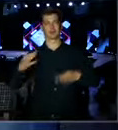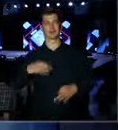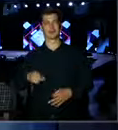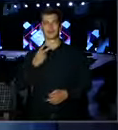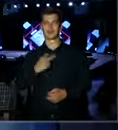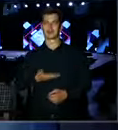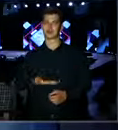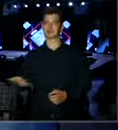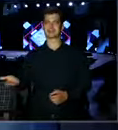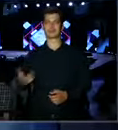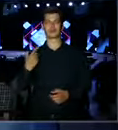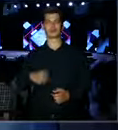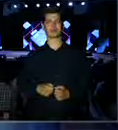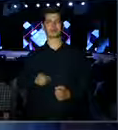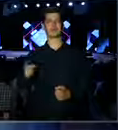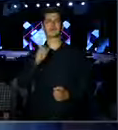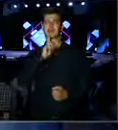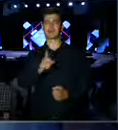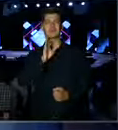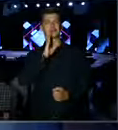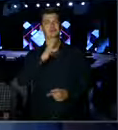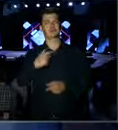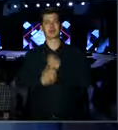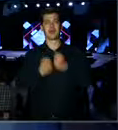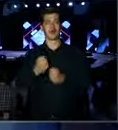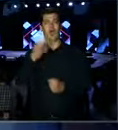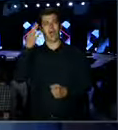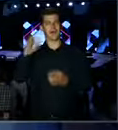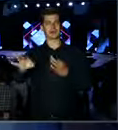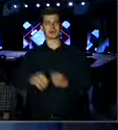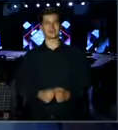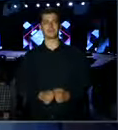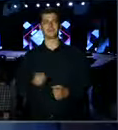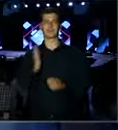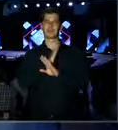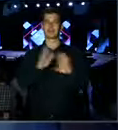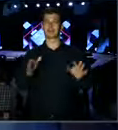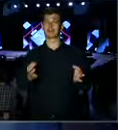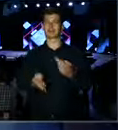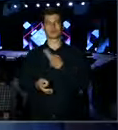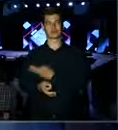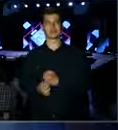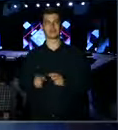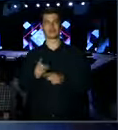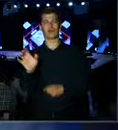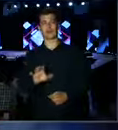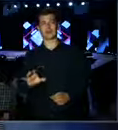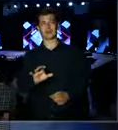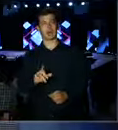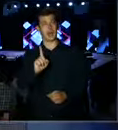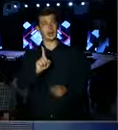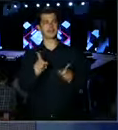stroje, piękne suknie. To są arcydzieła, które za momencik pokażemy specjalnie dla Państwa. Podziwiajcie, oglądajcie i